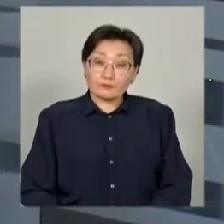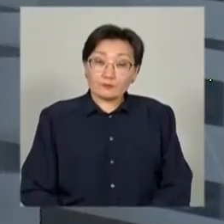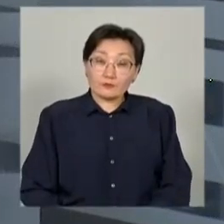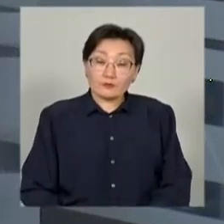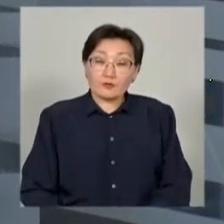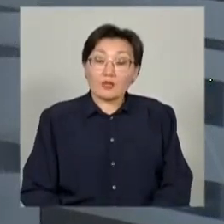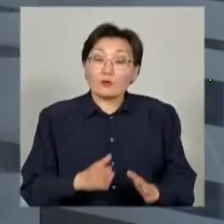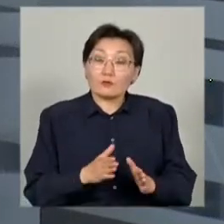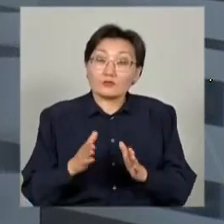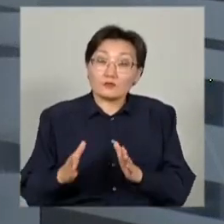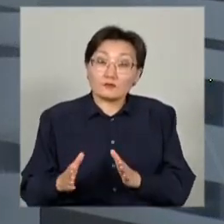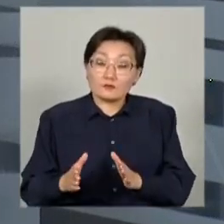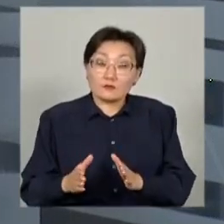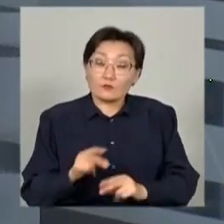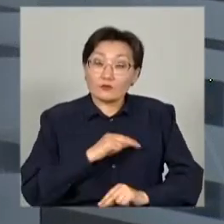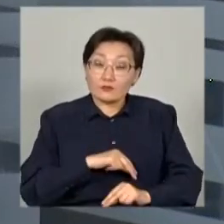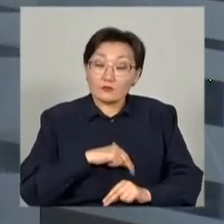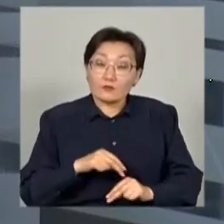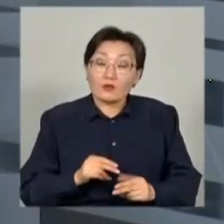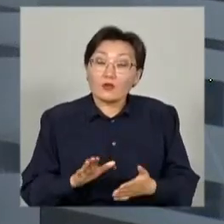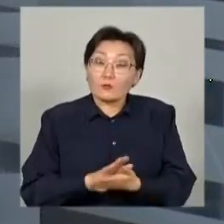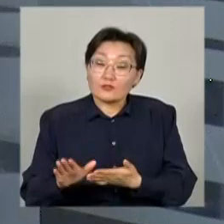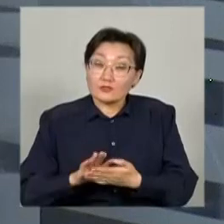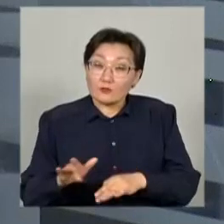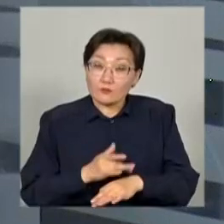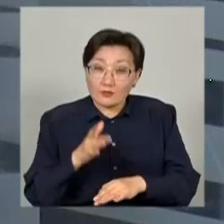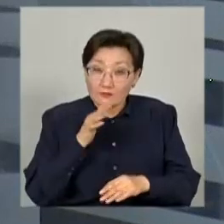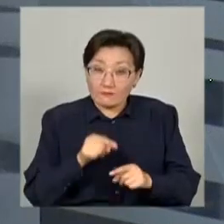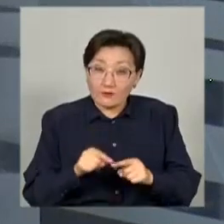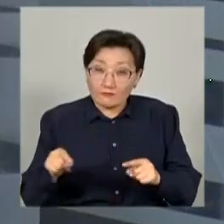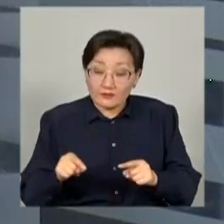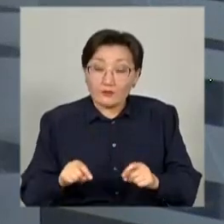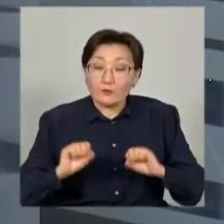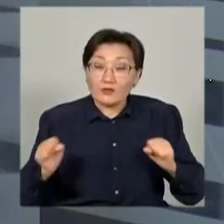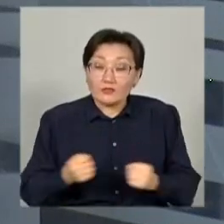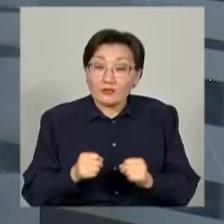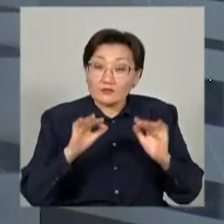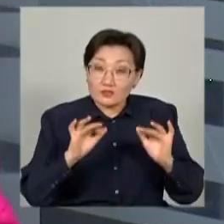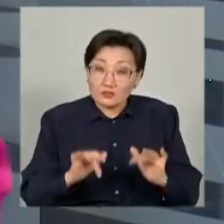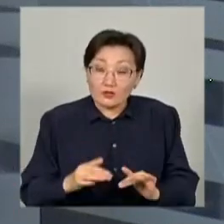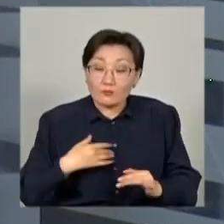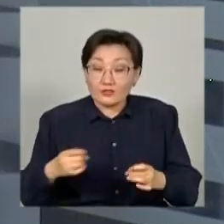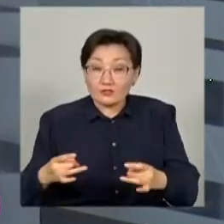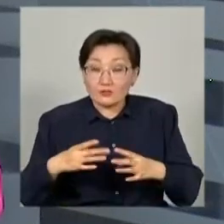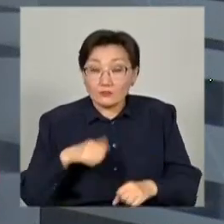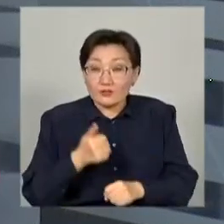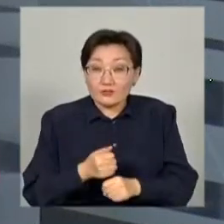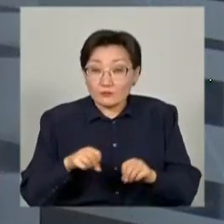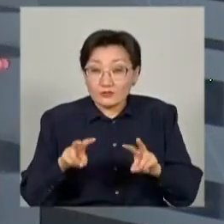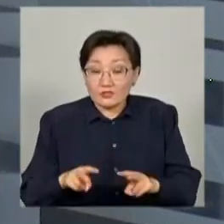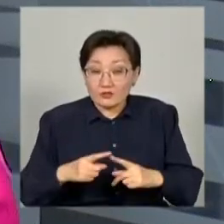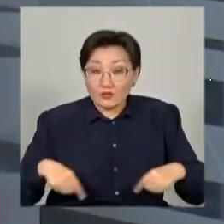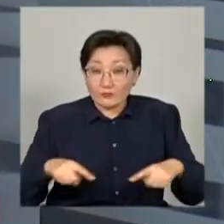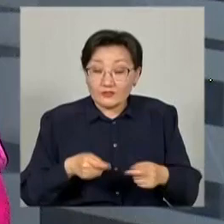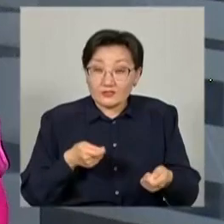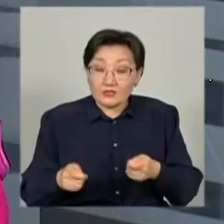О режиме работы коммунальных служб Алматы во время предстоящих морозов и снегопада нам рассказал главный специалист отдела